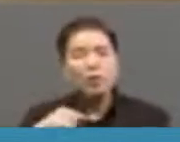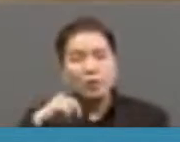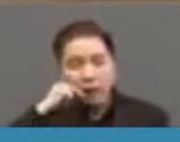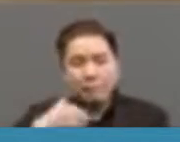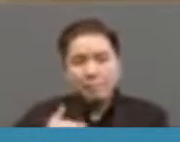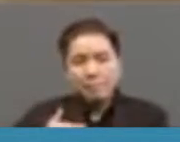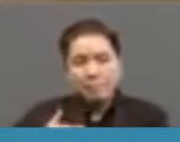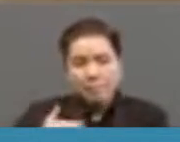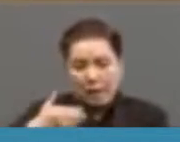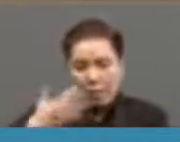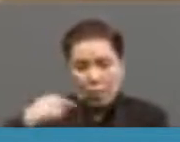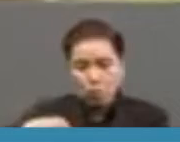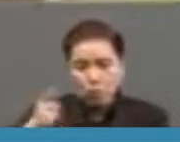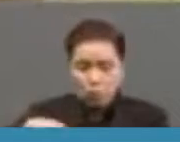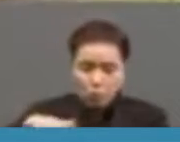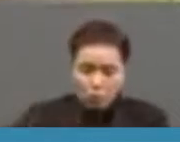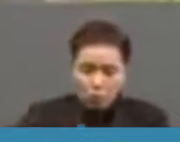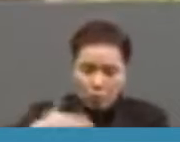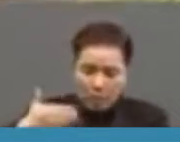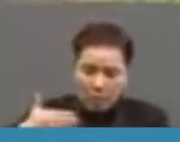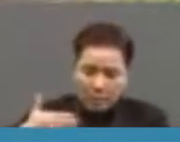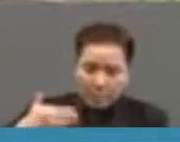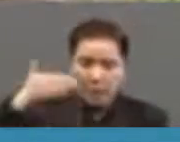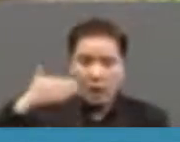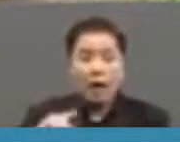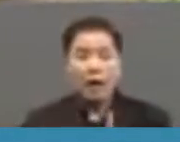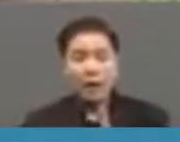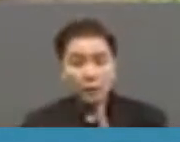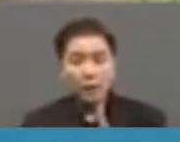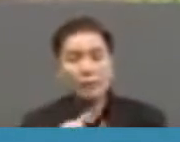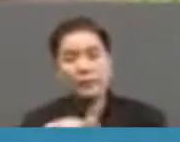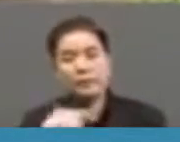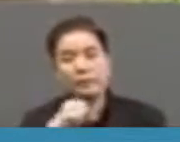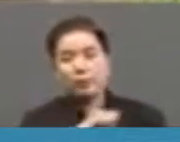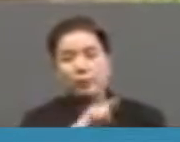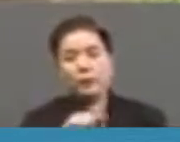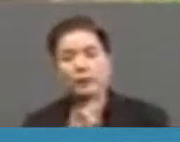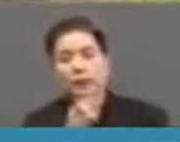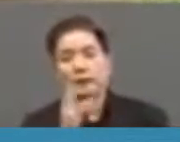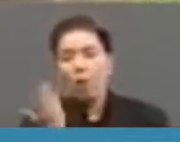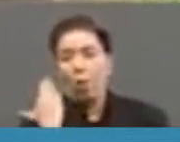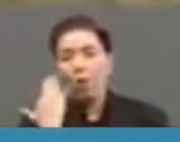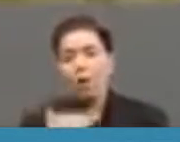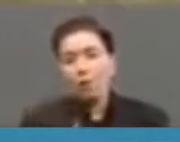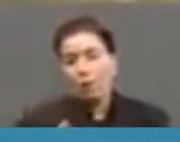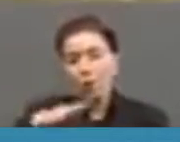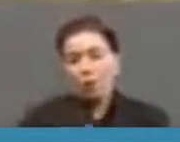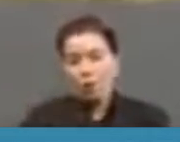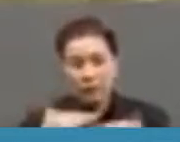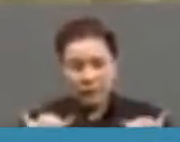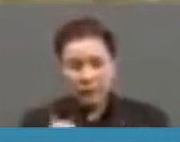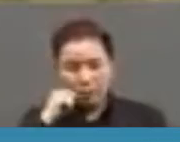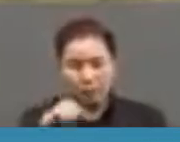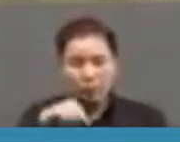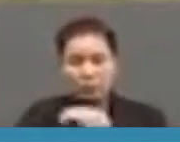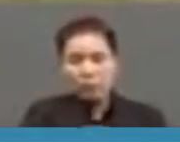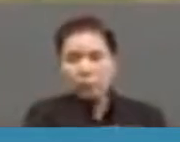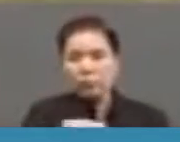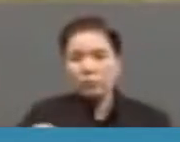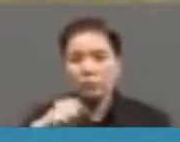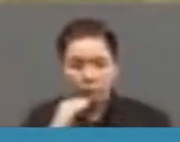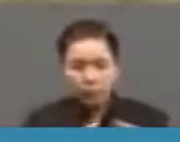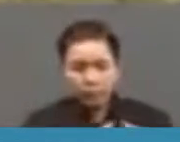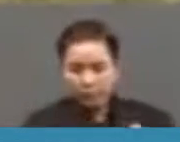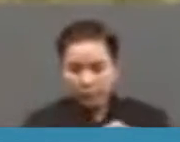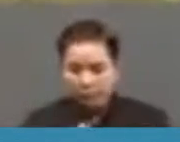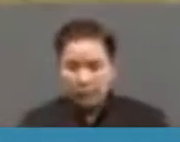านการณ์น้ำส่วนหน้าอุทกภัยภาคกลางโดยกรมชลประทานรายงานว่าเขื่อนป่าสักชลสิทธิ์มีปริมาณน้ำสูงขึ้นจึงต้องปรับเพิ่ม